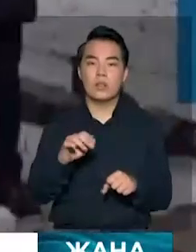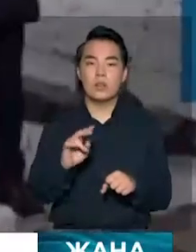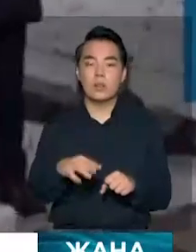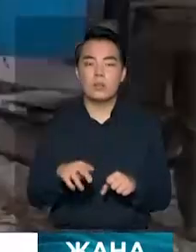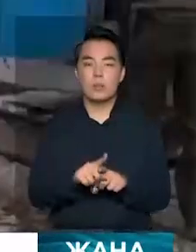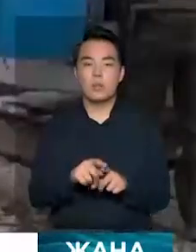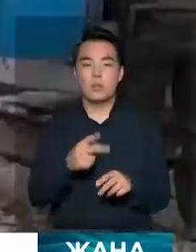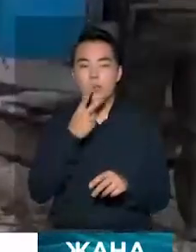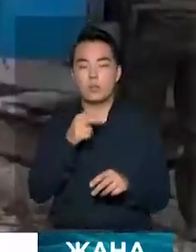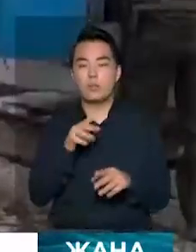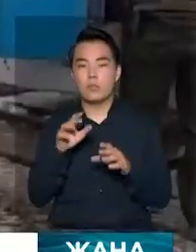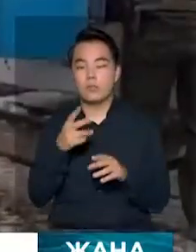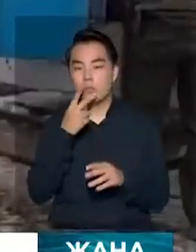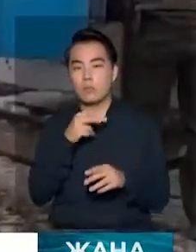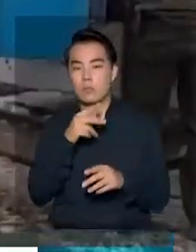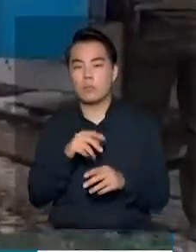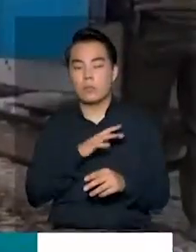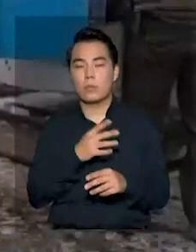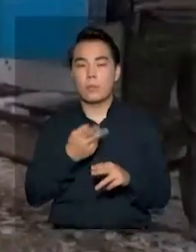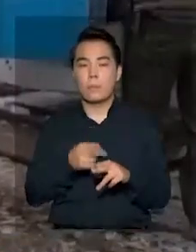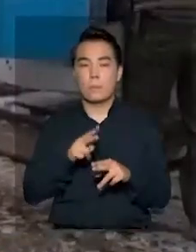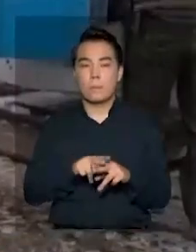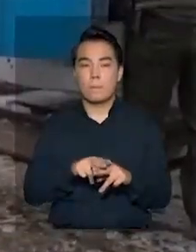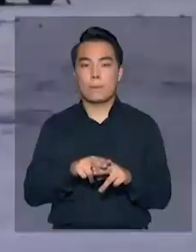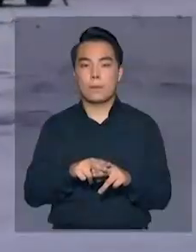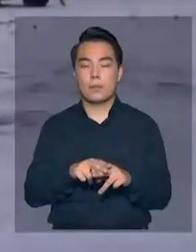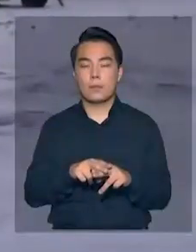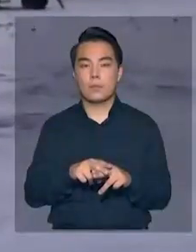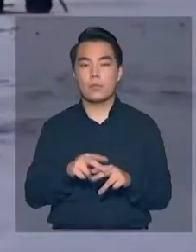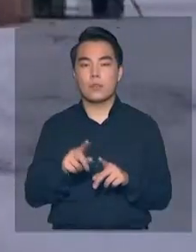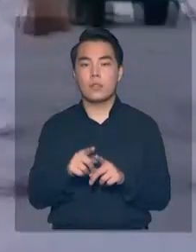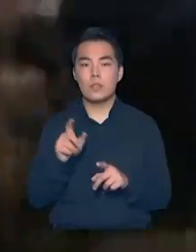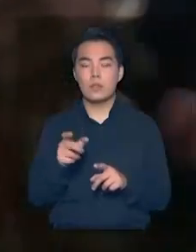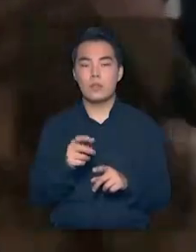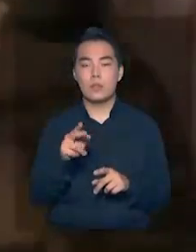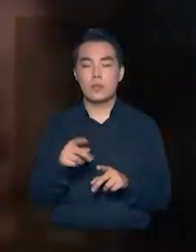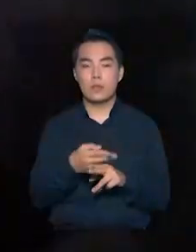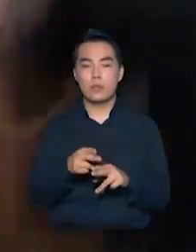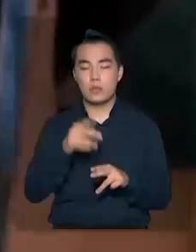қажетті жабдықтар тәркіленді. Қылмыстық топты ұйымдастырушы жергілікті тұрғын екені анықталды.